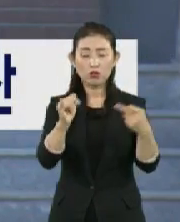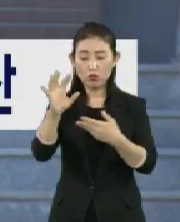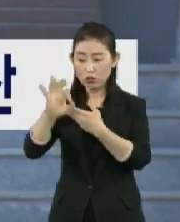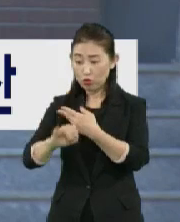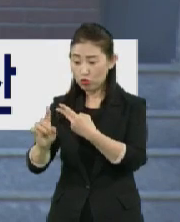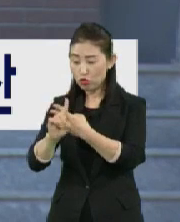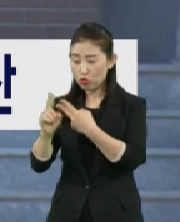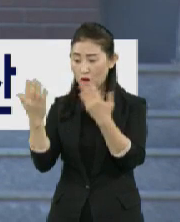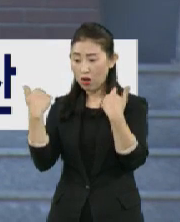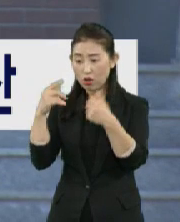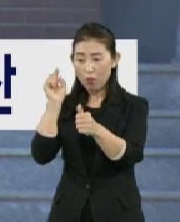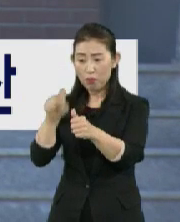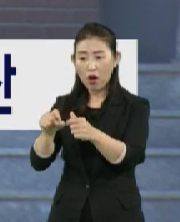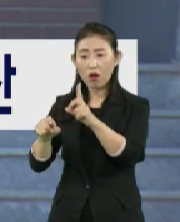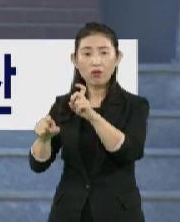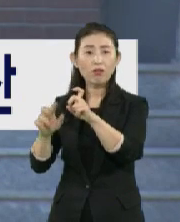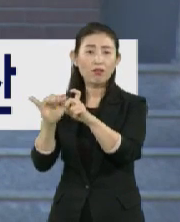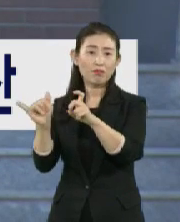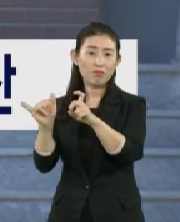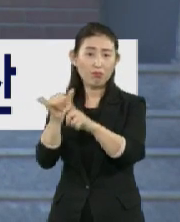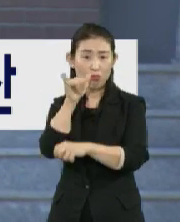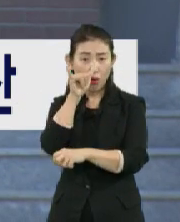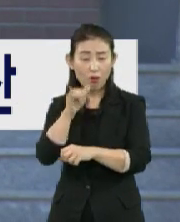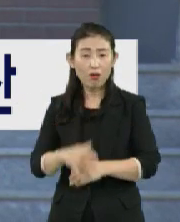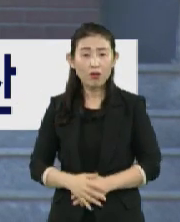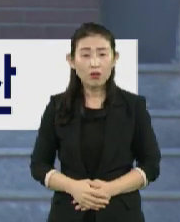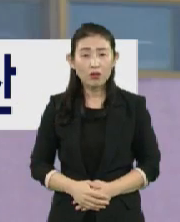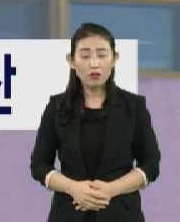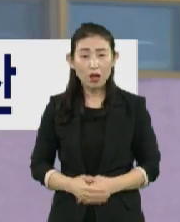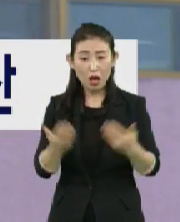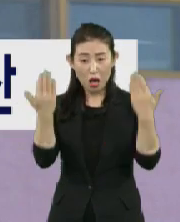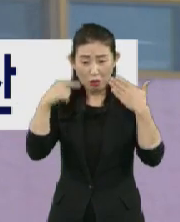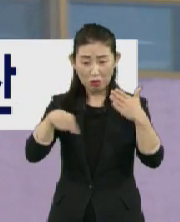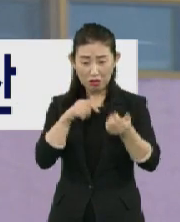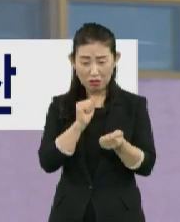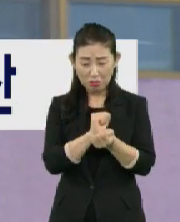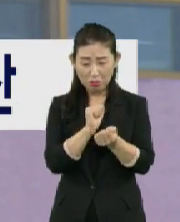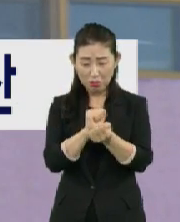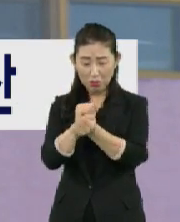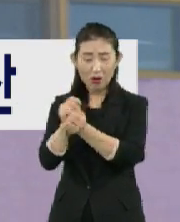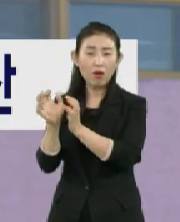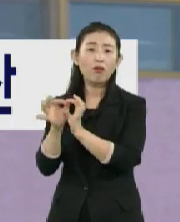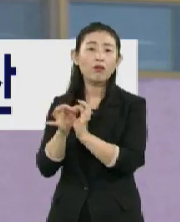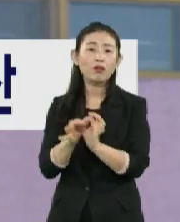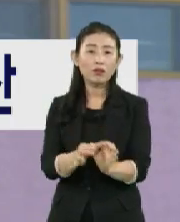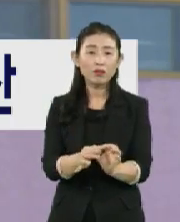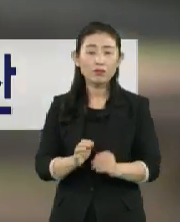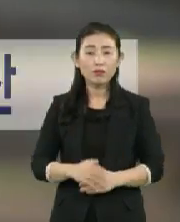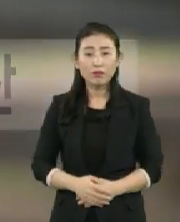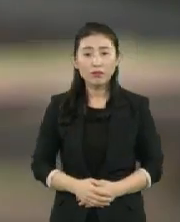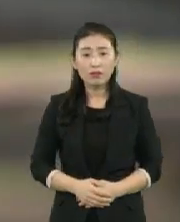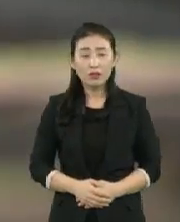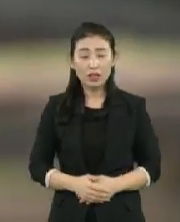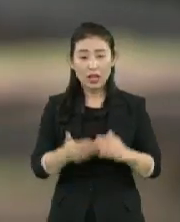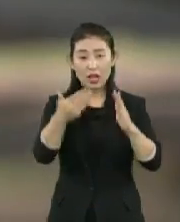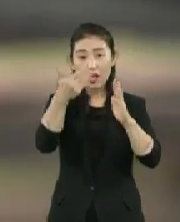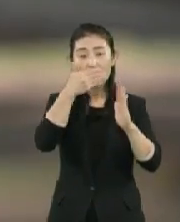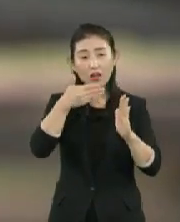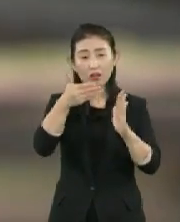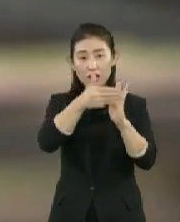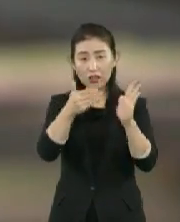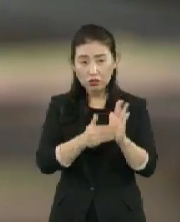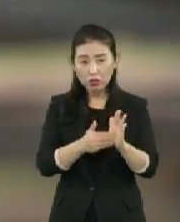한 중학교에서 11명의 누적 확진자가 발생하는 등 교내 감염이 지속적으로 발생하고 있습니다. 당진의